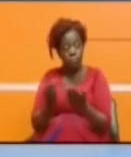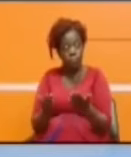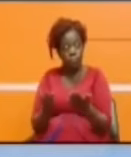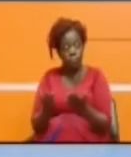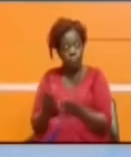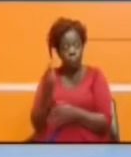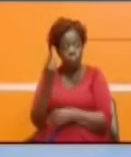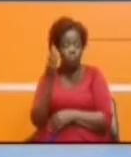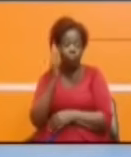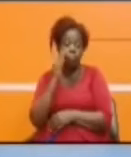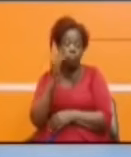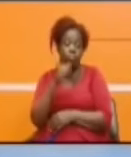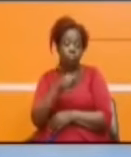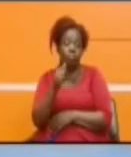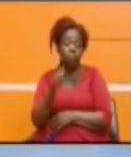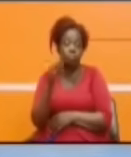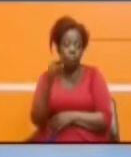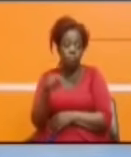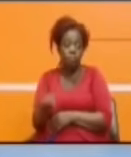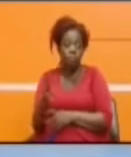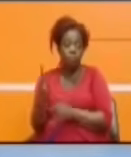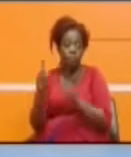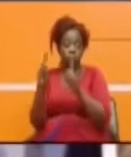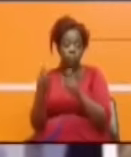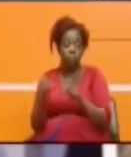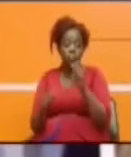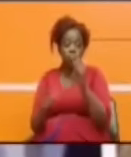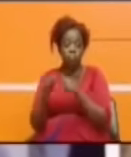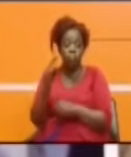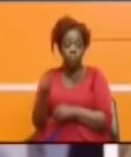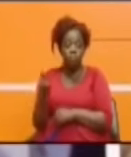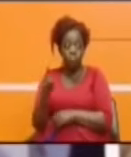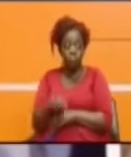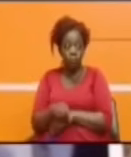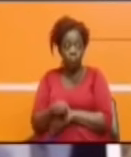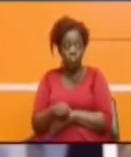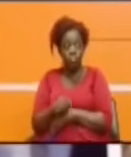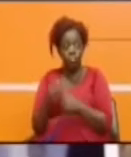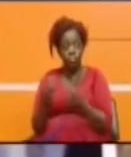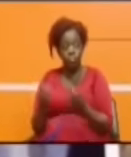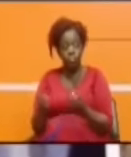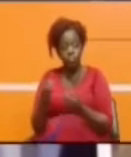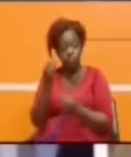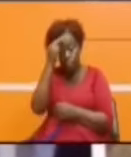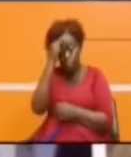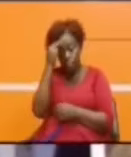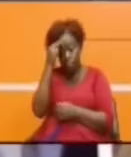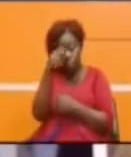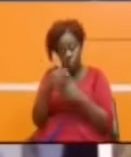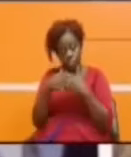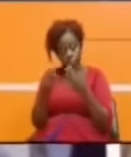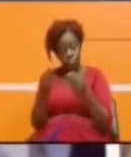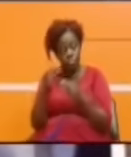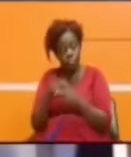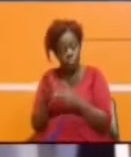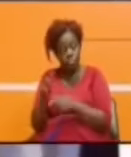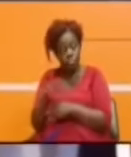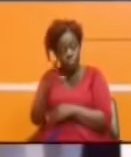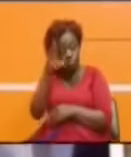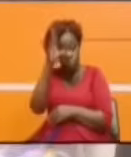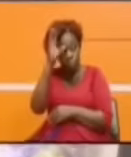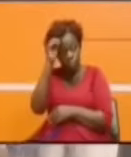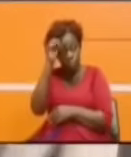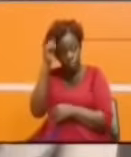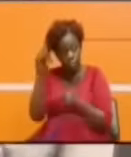each to correct the subjects that we had failed. Ebyo nga biri bityo muyizi yabulamu amannya ga minisita y'ebyenjigiriza n'ebyemizannyo era